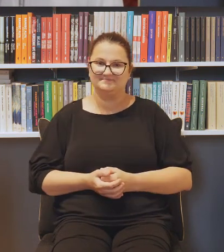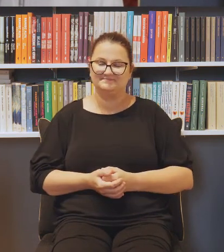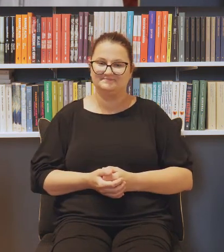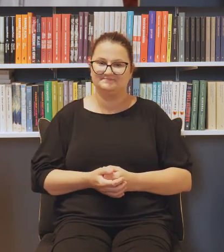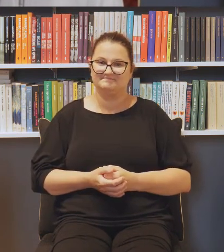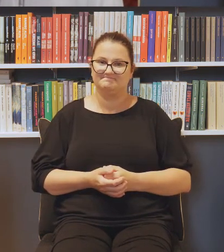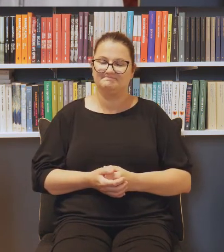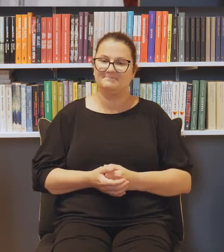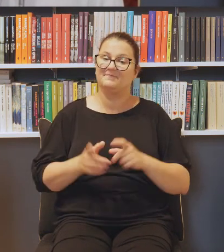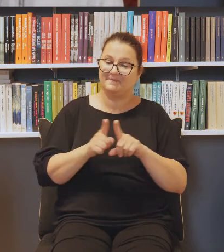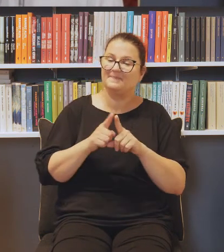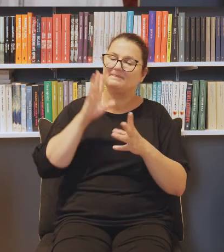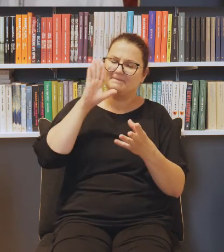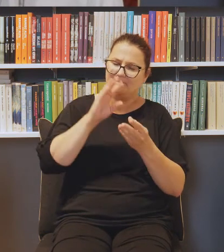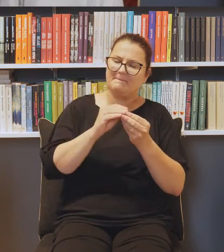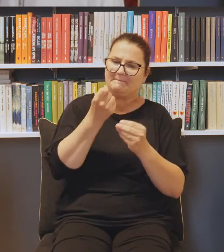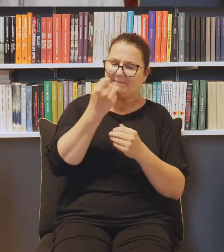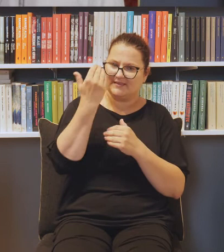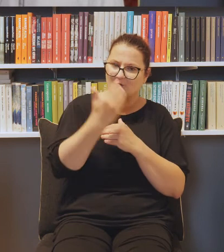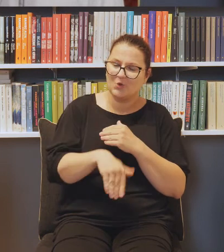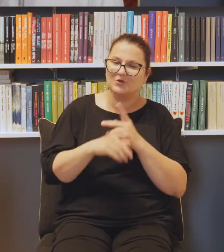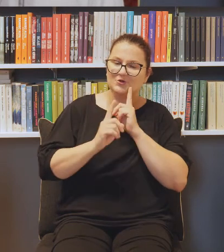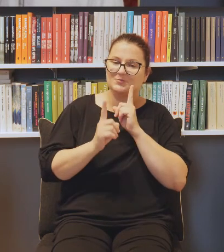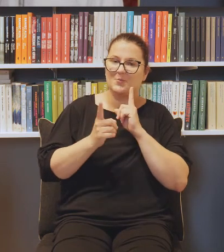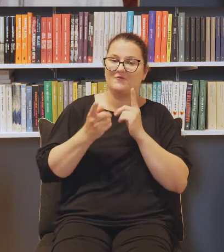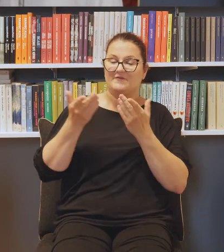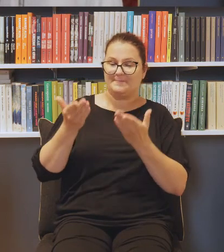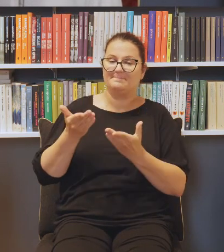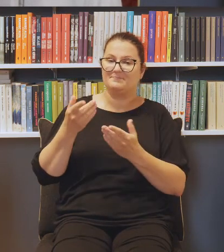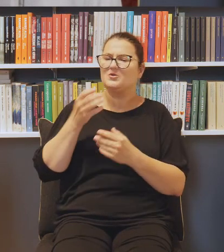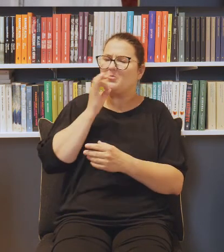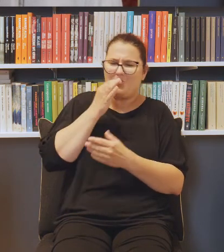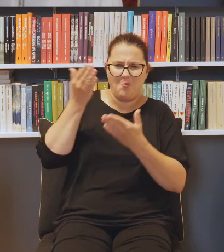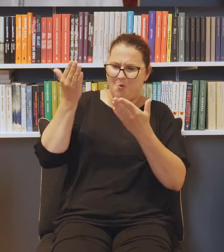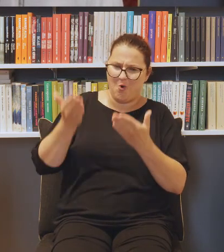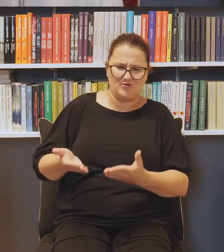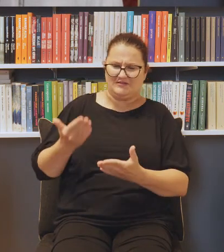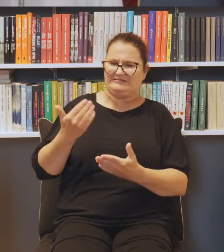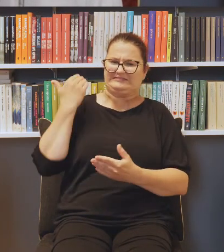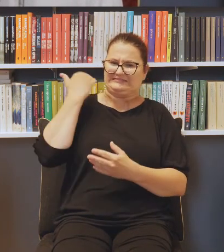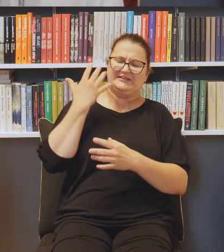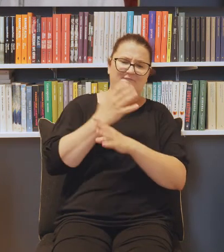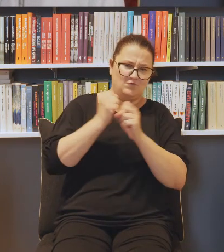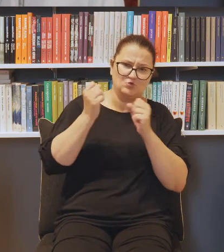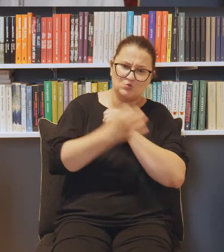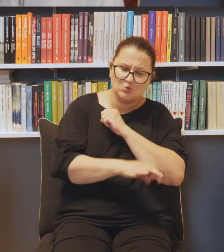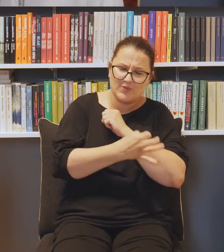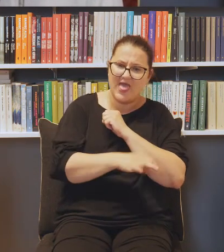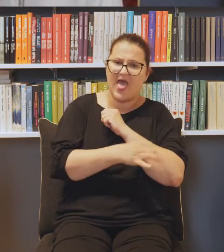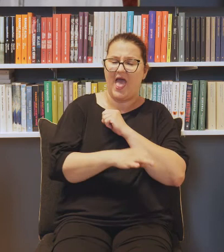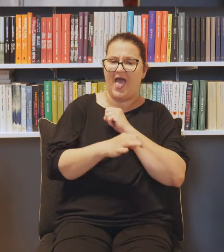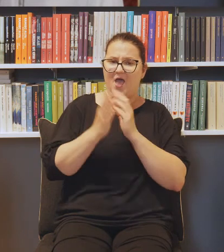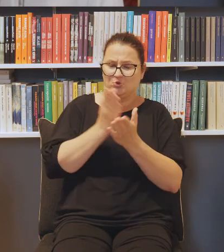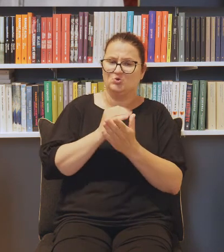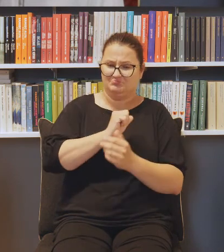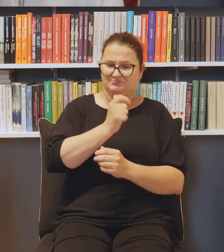Taki już kończąc naszą rozmowę, ty jesteś osobą bardzo młodą, niedawno po studiach, ale już z